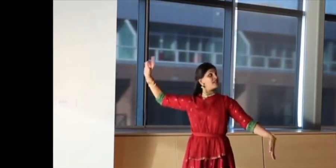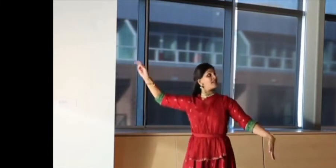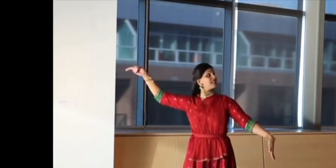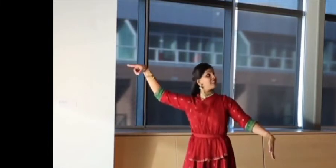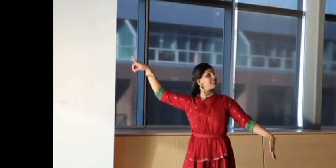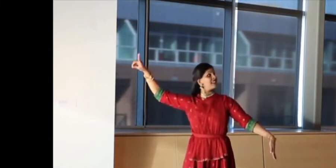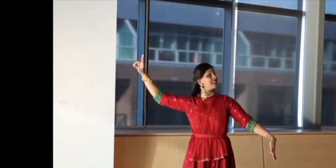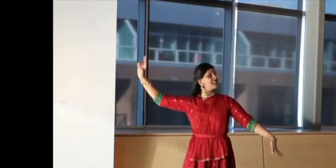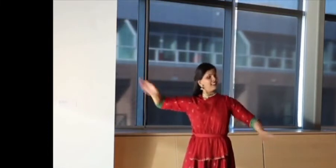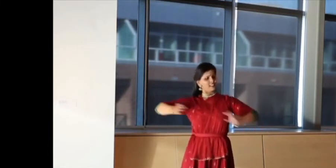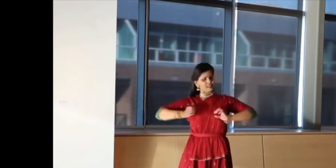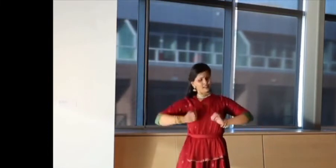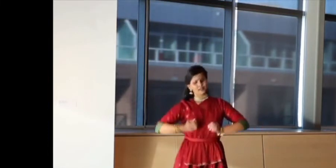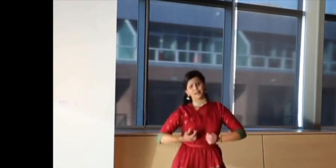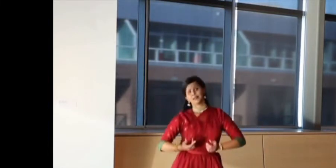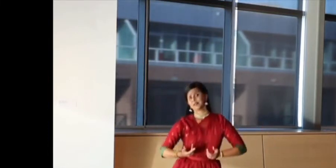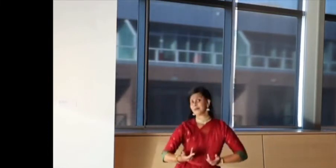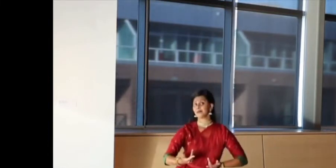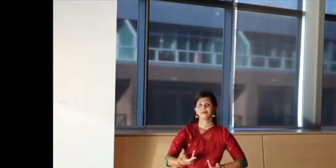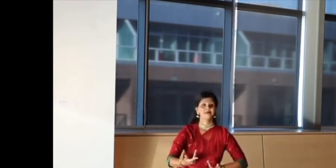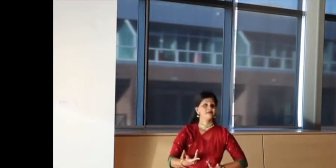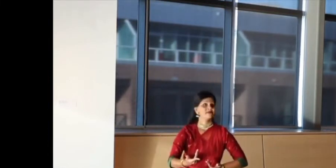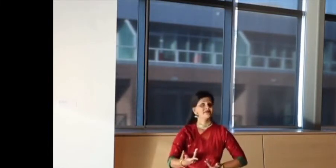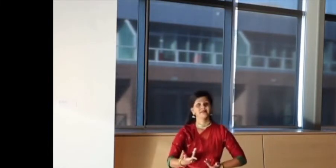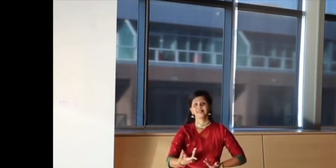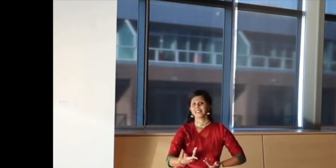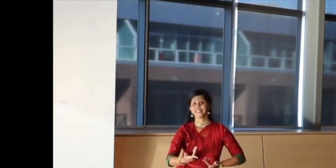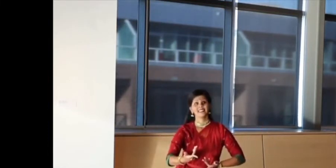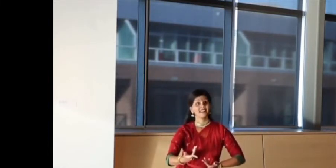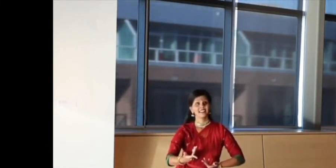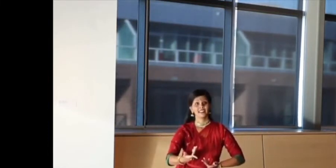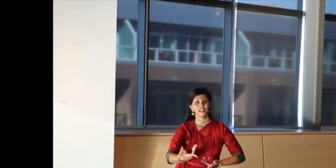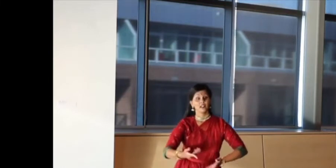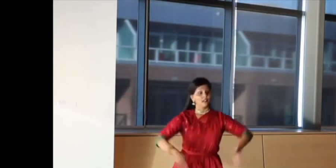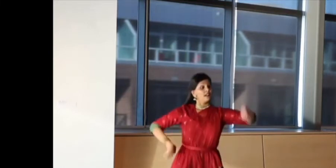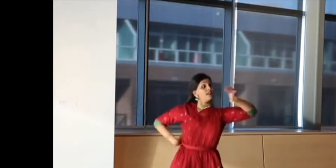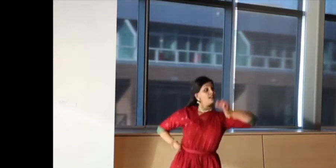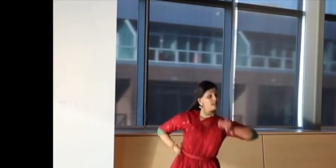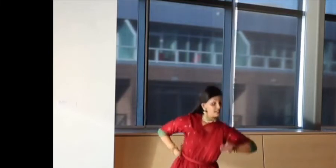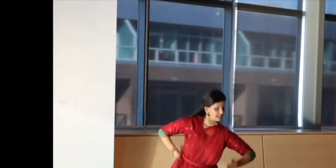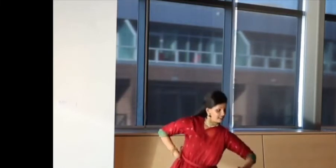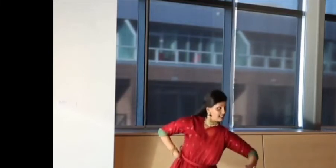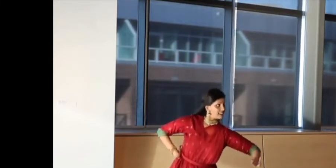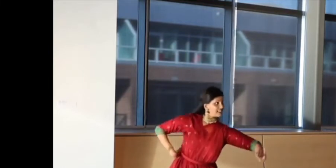गुणातीताय गुणाधीशाय गुणप्रविष्टाय धीमहि